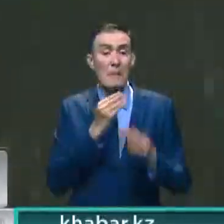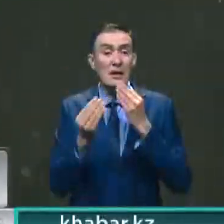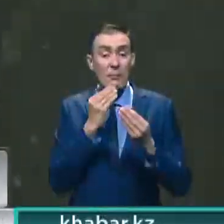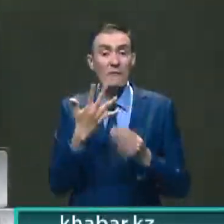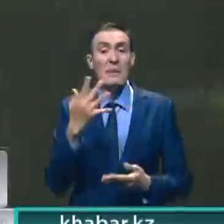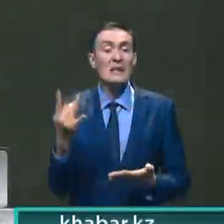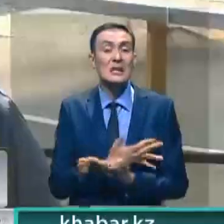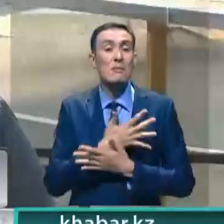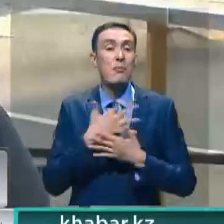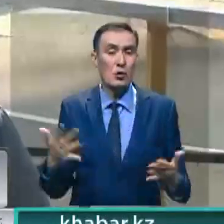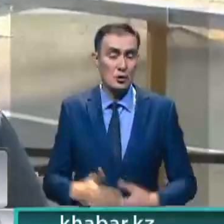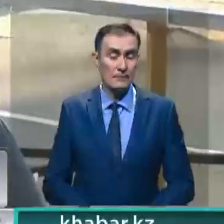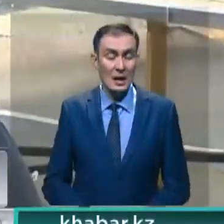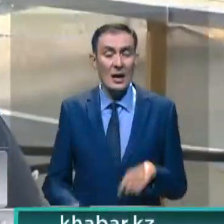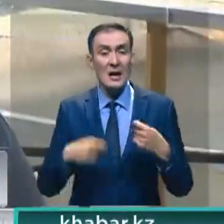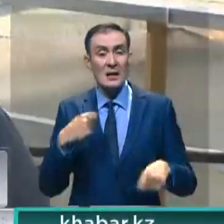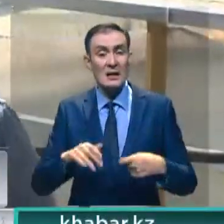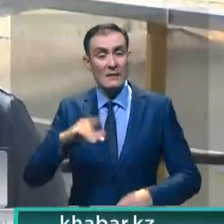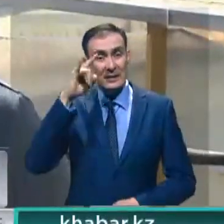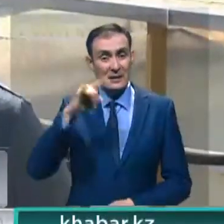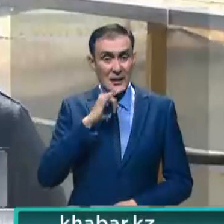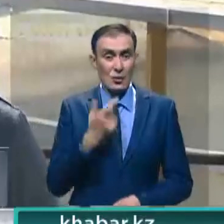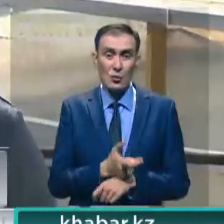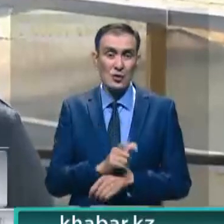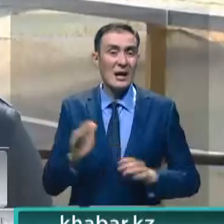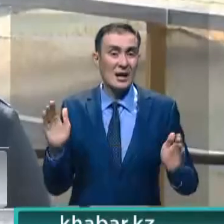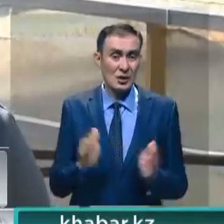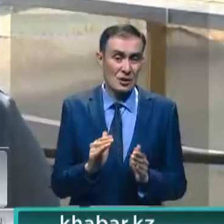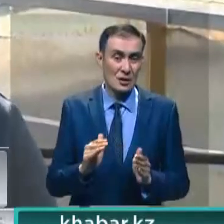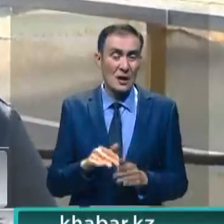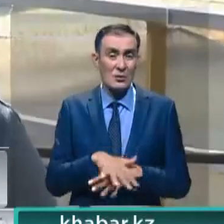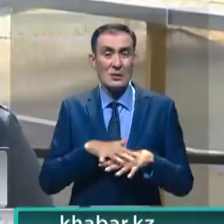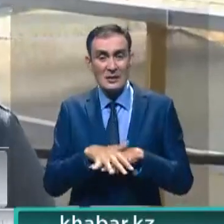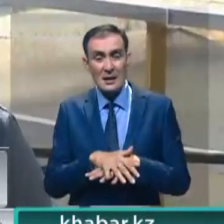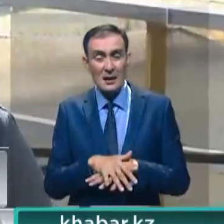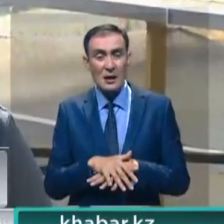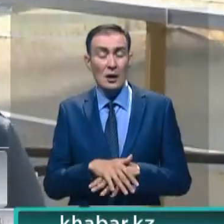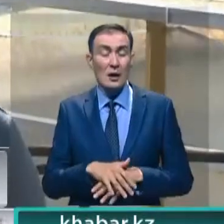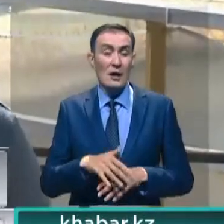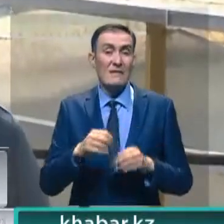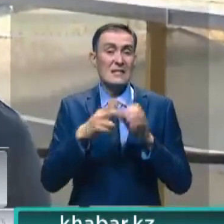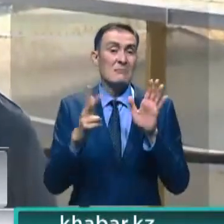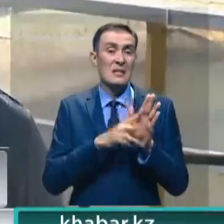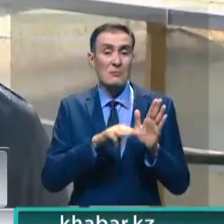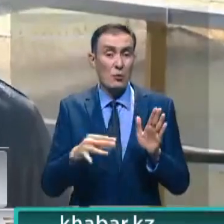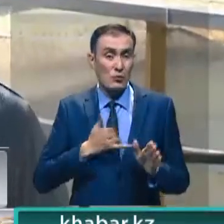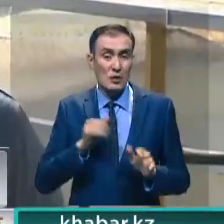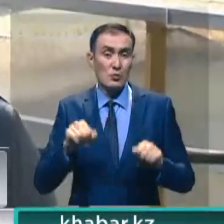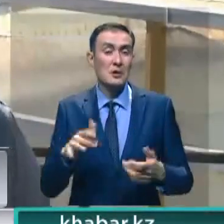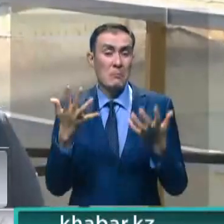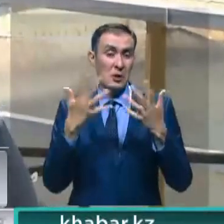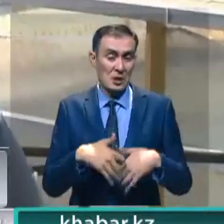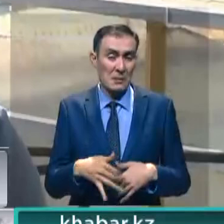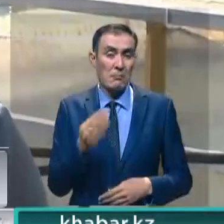потребления в 5 раз выше. Рынок Казахстана на самом деле ограничен. Что, на душу населения, там, если у нас уже 17 миллионов, можно посчитать